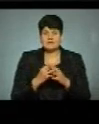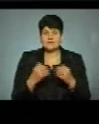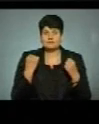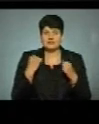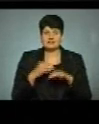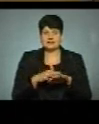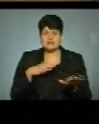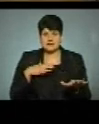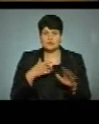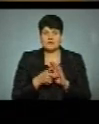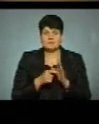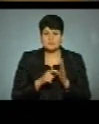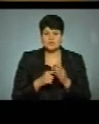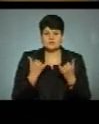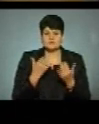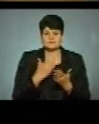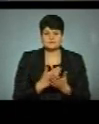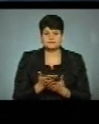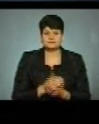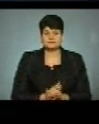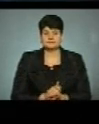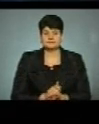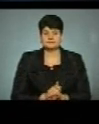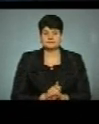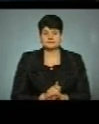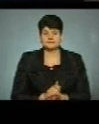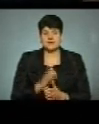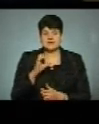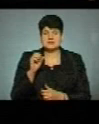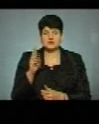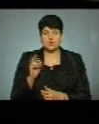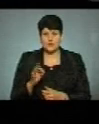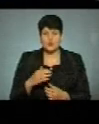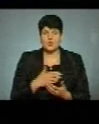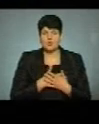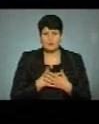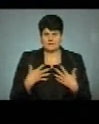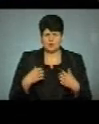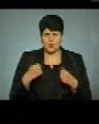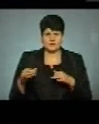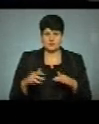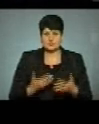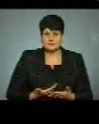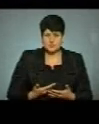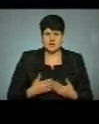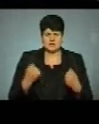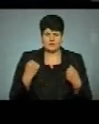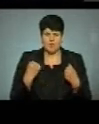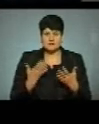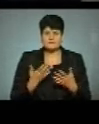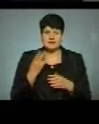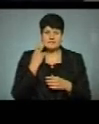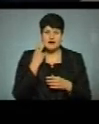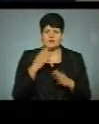спортивний зал. Ось так приміщення виглядає сьогодні. Сашко любив здоровий спосіб життя і так само спорт. Він завжди, от,